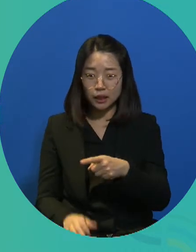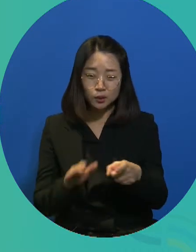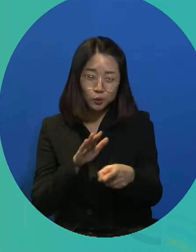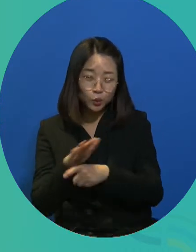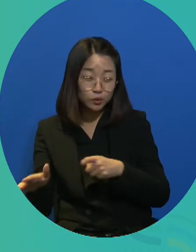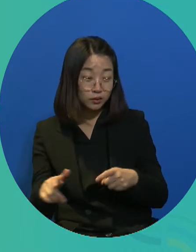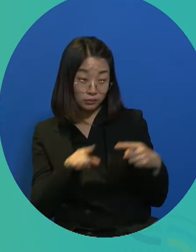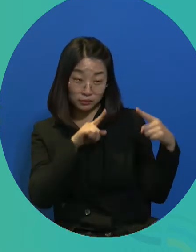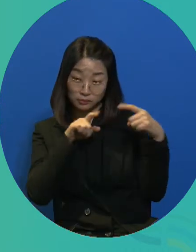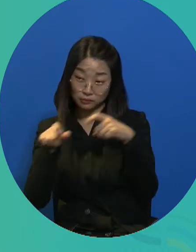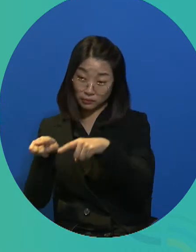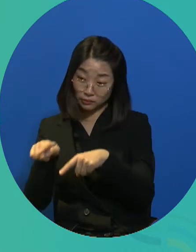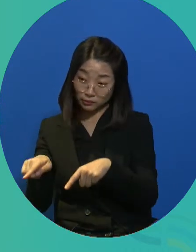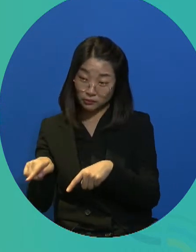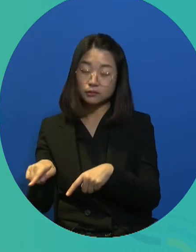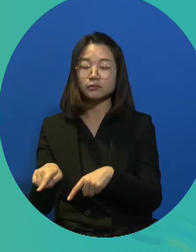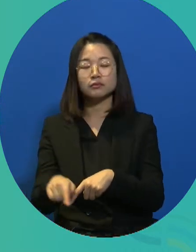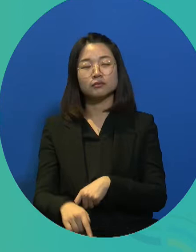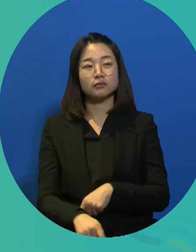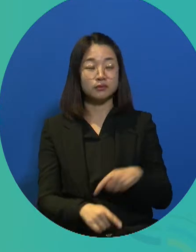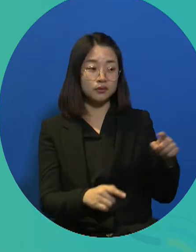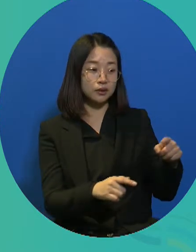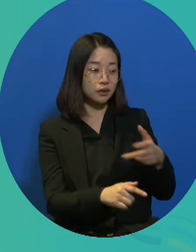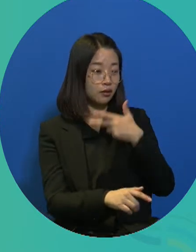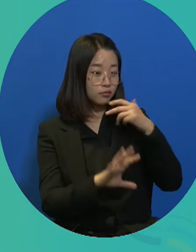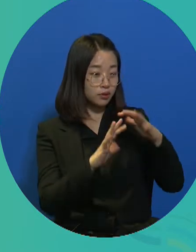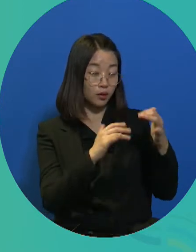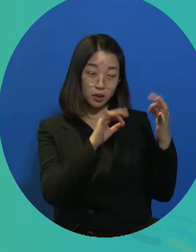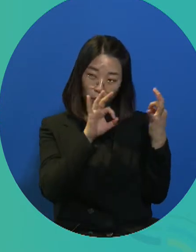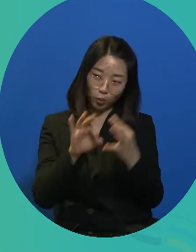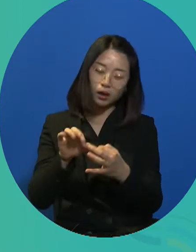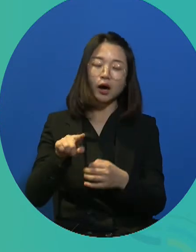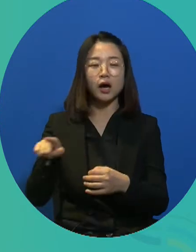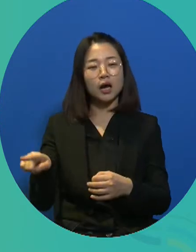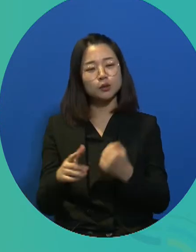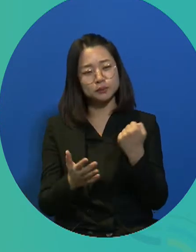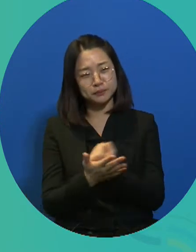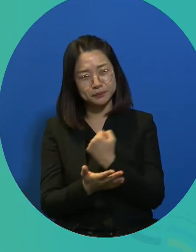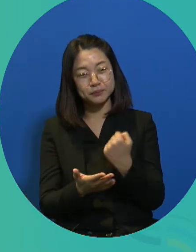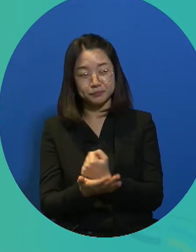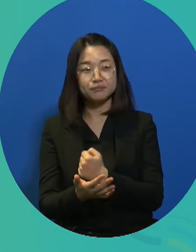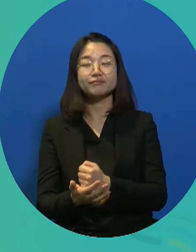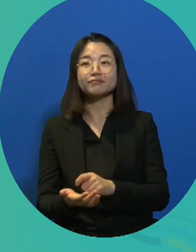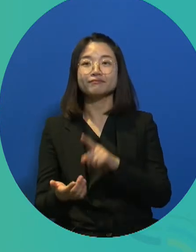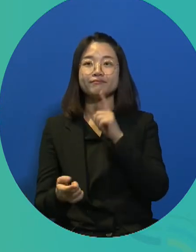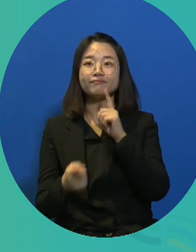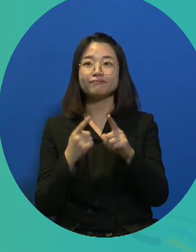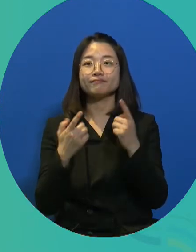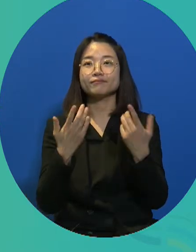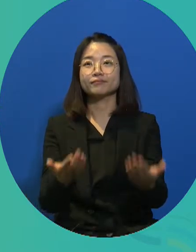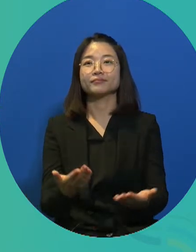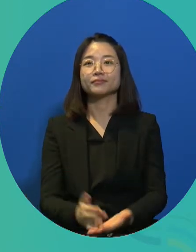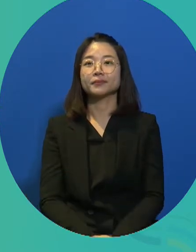그런 시각이 팽배해지는 그런 사회적인 상황이 나타났다고 말씀을 드리겠습니다.